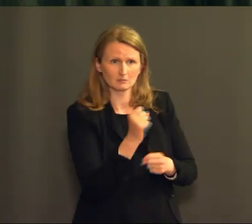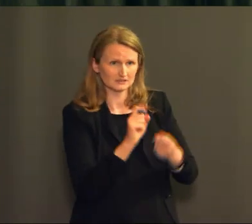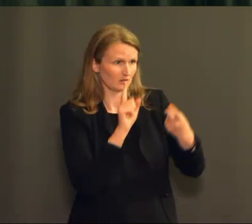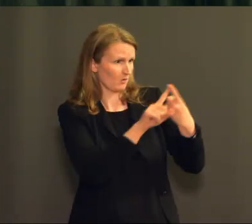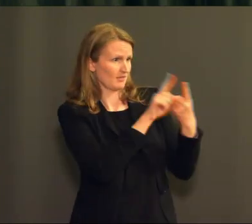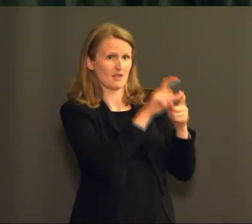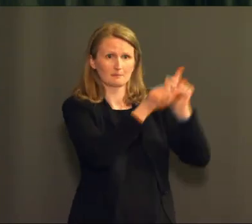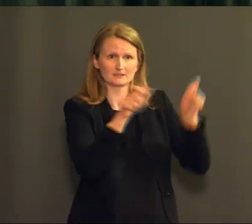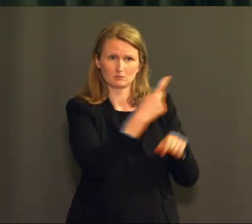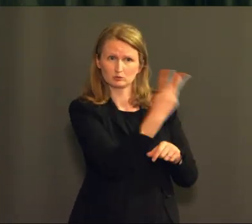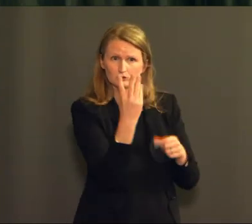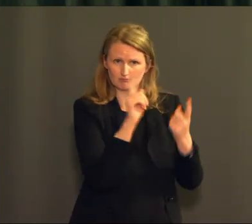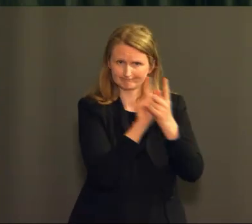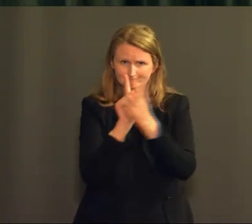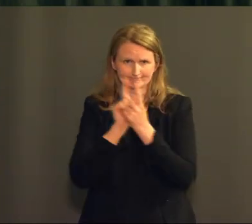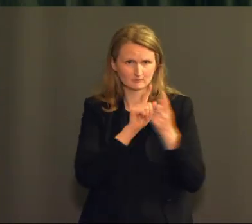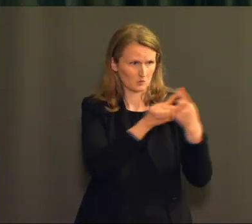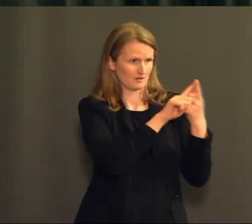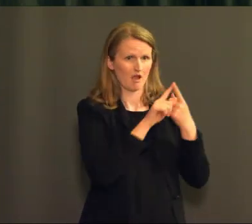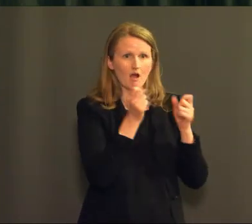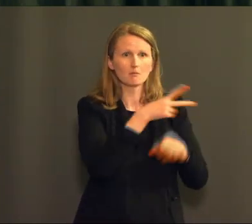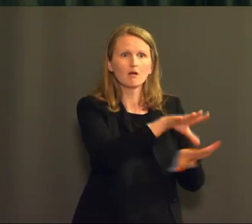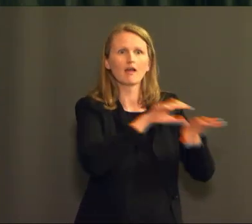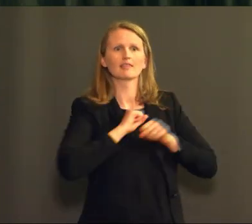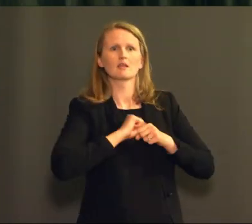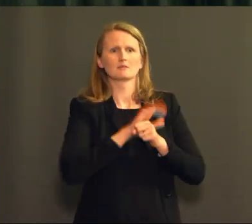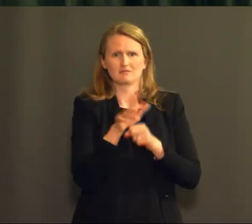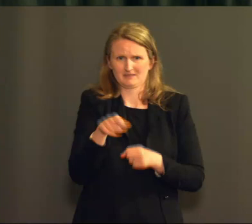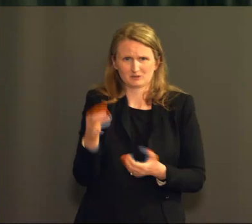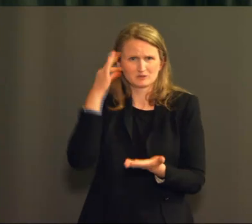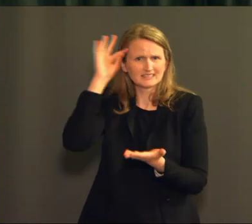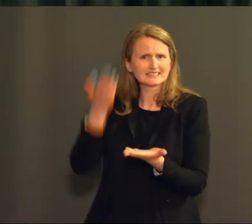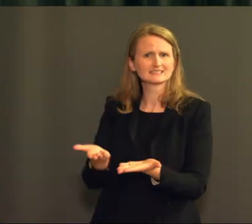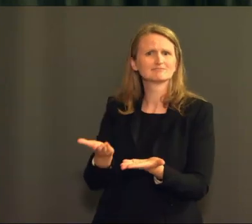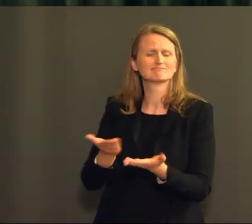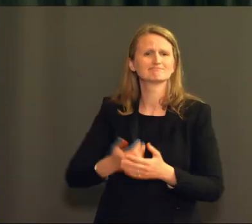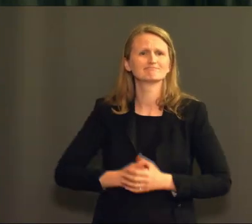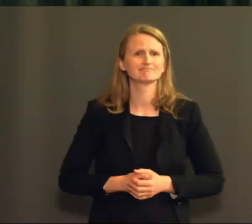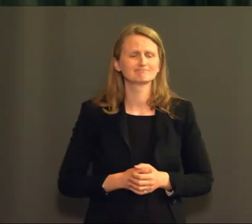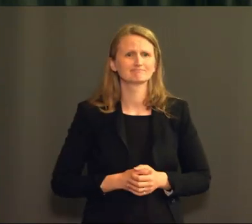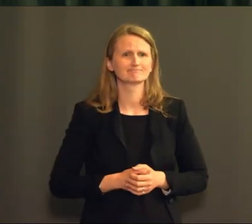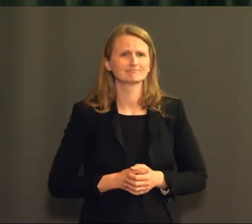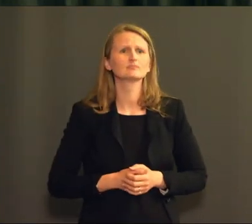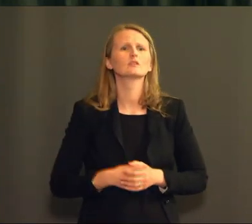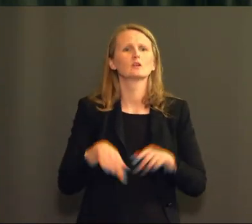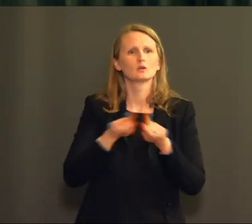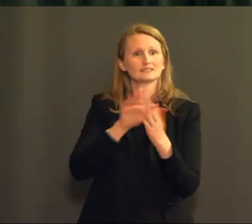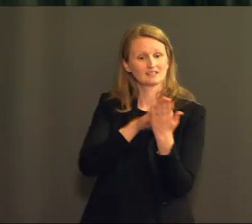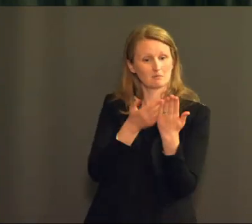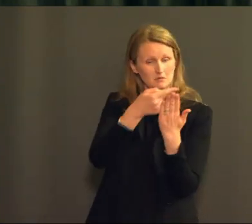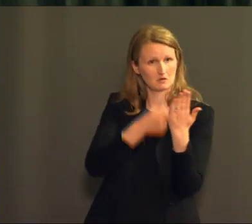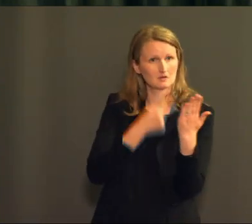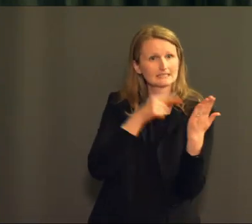est particulièrement élevé et important. Le rapport pointe également une forte augmentation des taux d'incidence dans